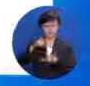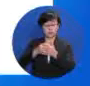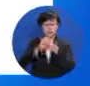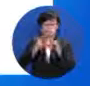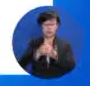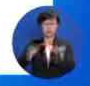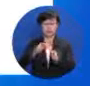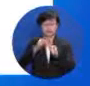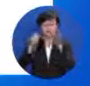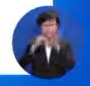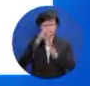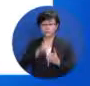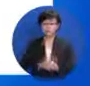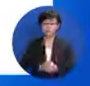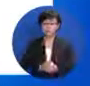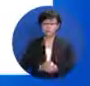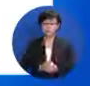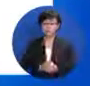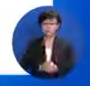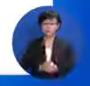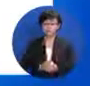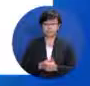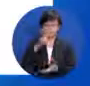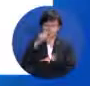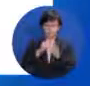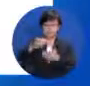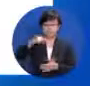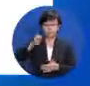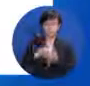모집합니다 세나클 재방 및 재가